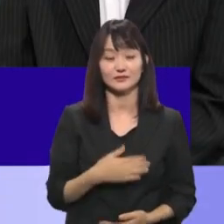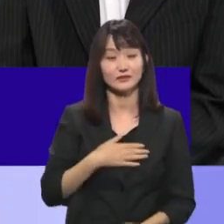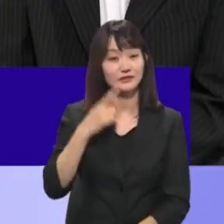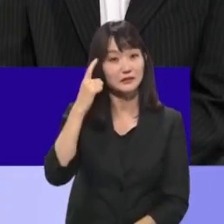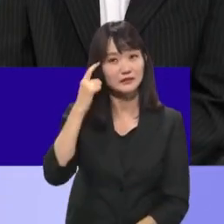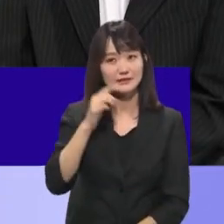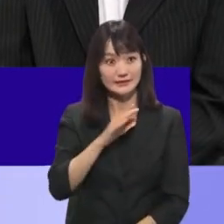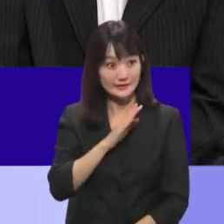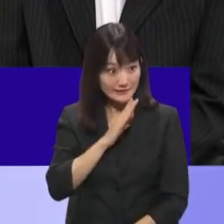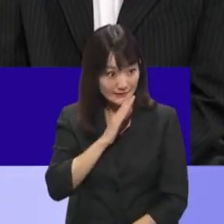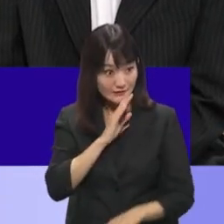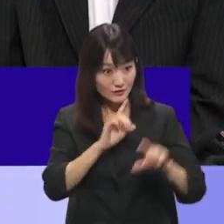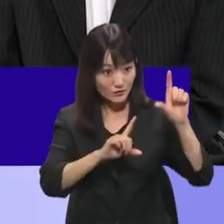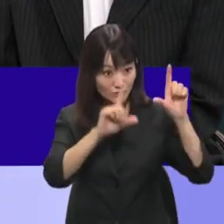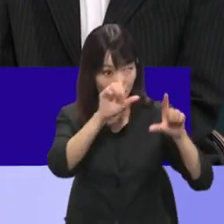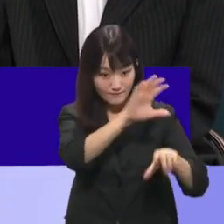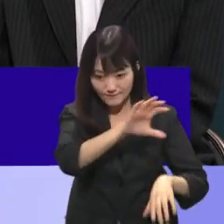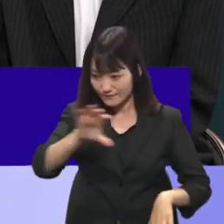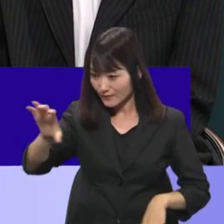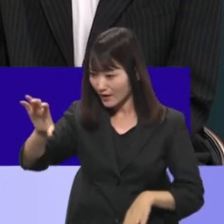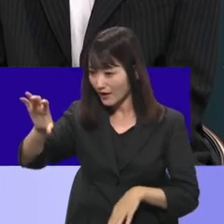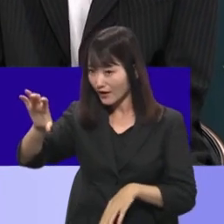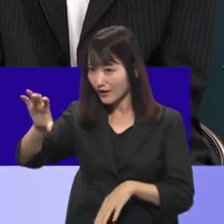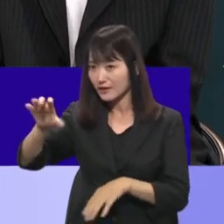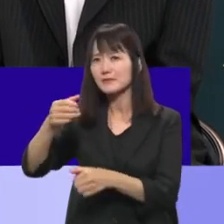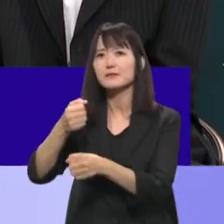묘사해서 묘사하는 스케치